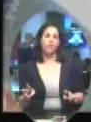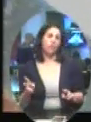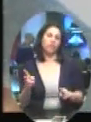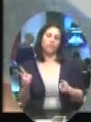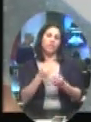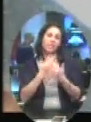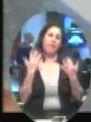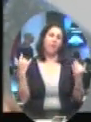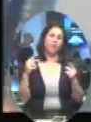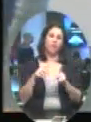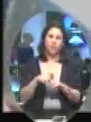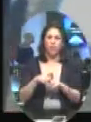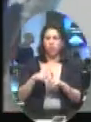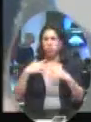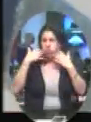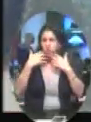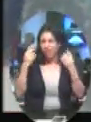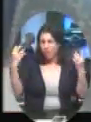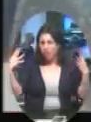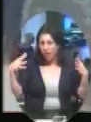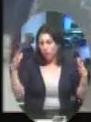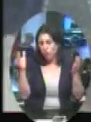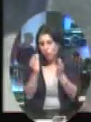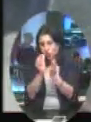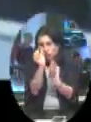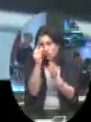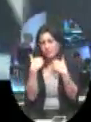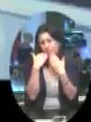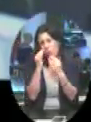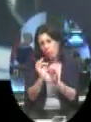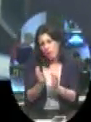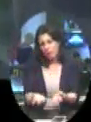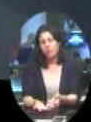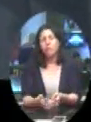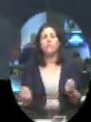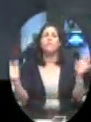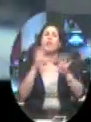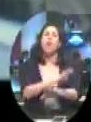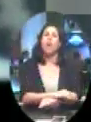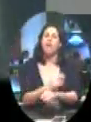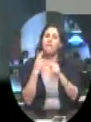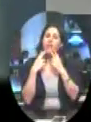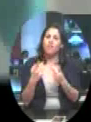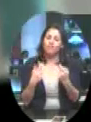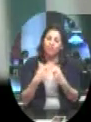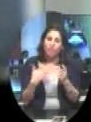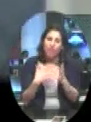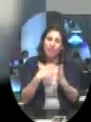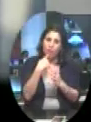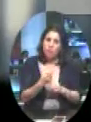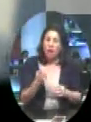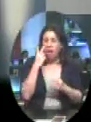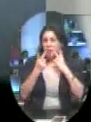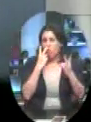יתברר שההר הזה הוליד עכברון יותר קטן ממה שהיה בעבר. הערב התייחס רטס לחקירה ואמר, ביקורה